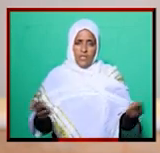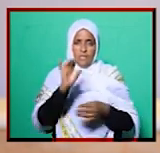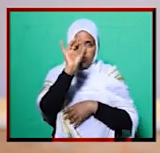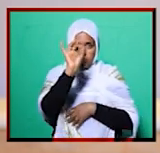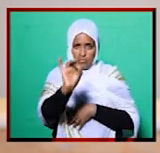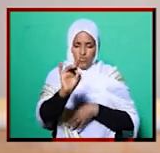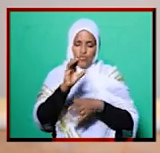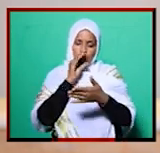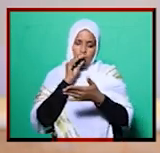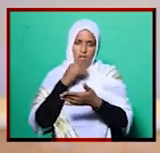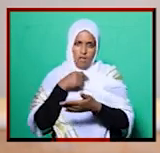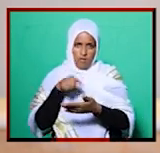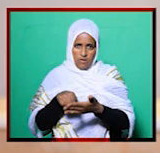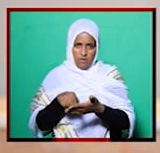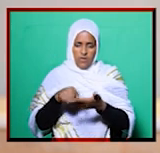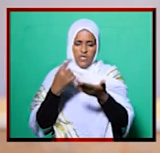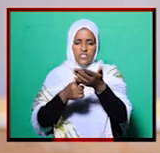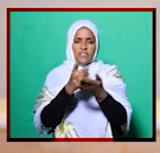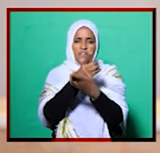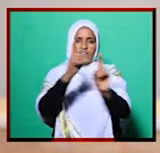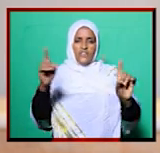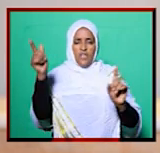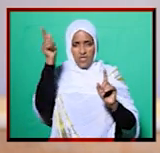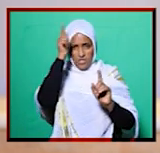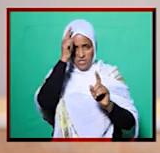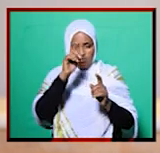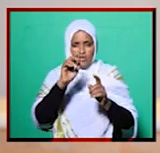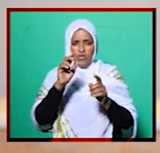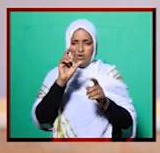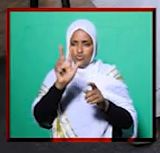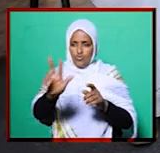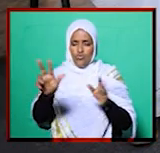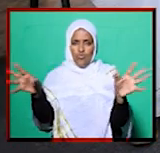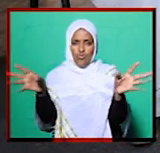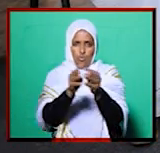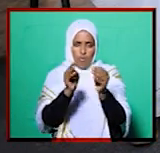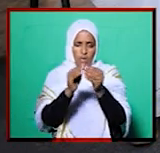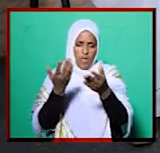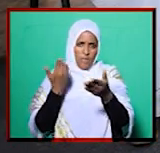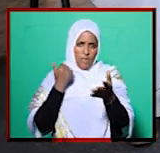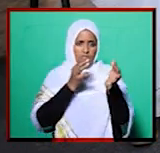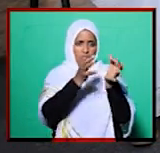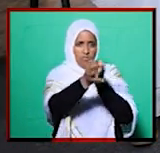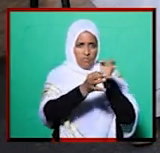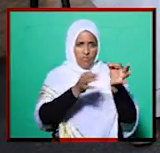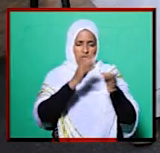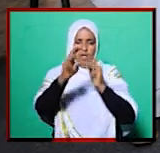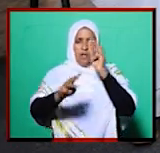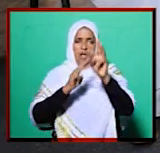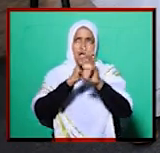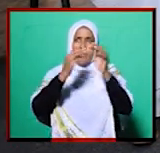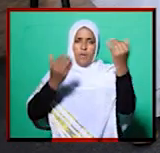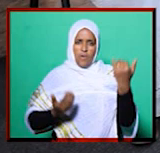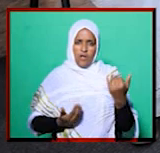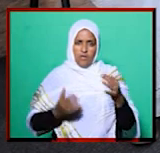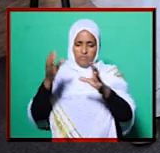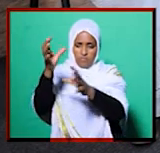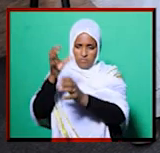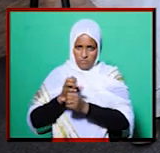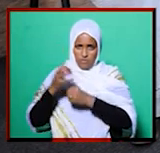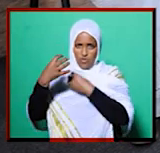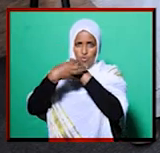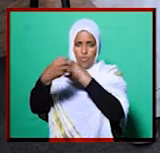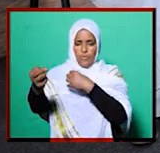ስምንቱ ያወራሉ። ከነዚያና ከፍትሐ ነገሥት ከሶስቱ ጉባኤያት ቅድም ያልናቸው ከዓለም አቀፍ ጉባኤያት ተቀርቶ